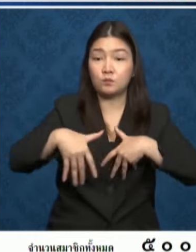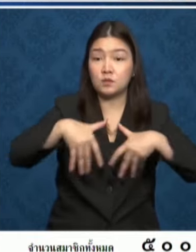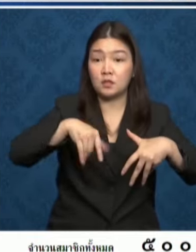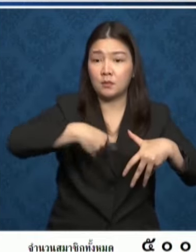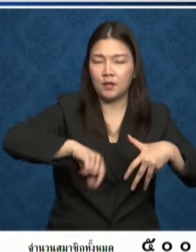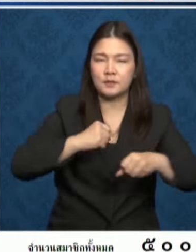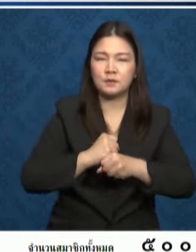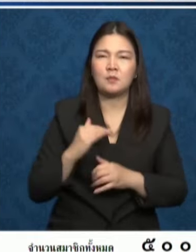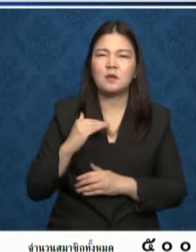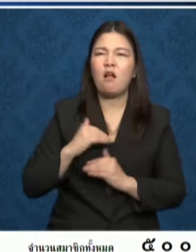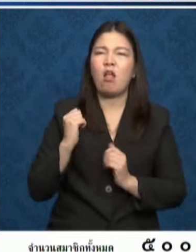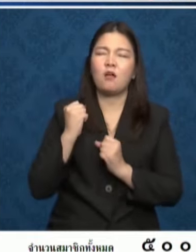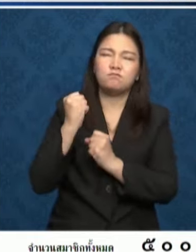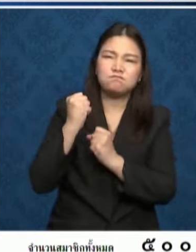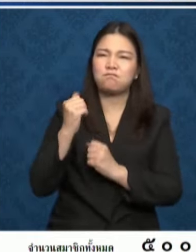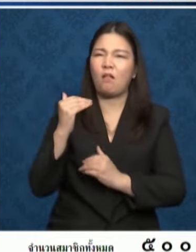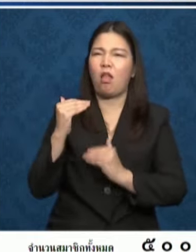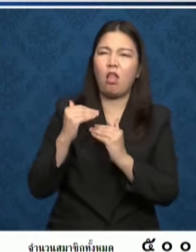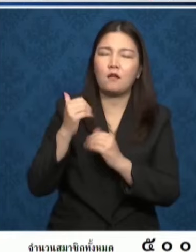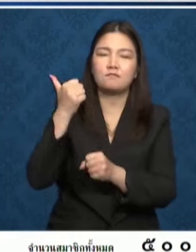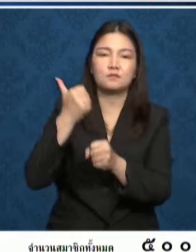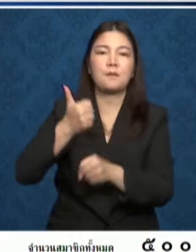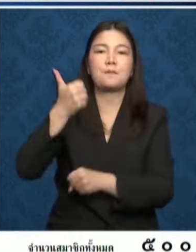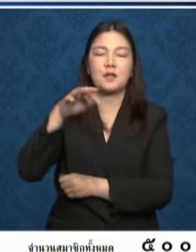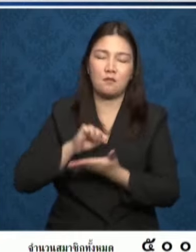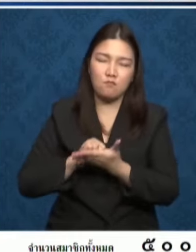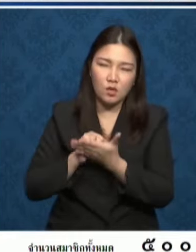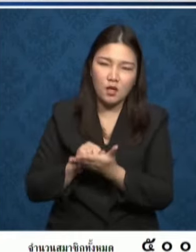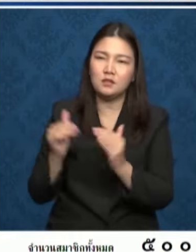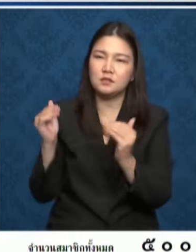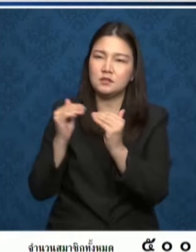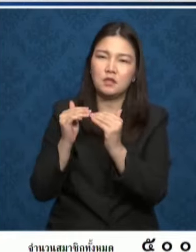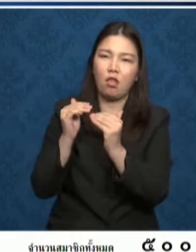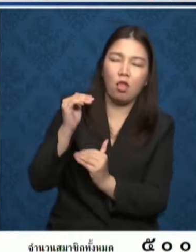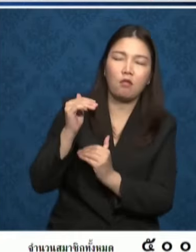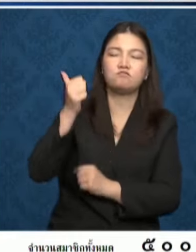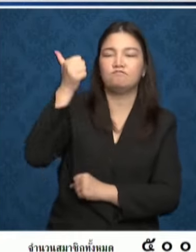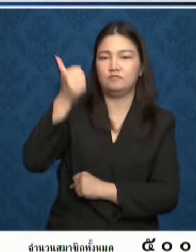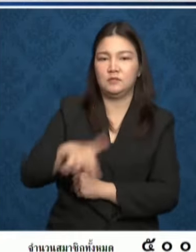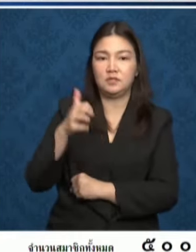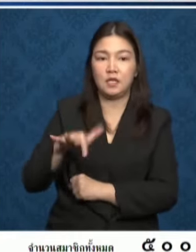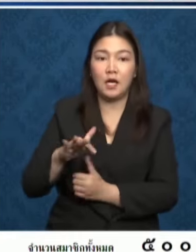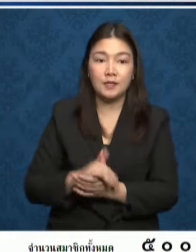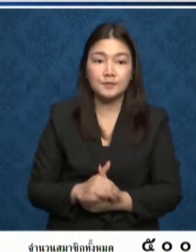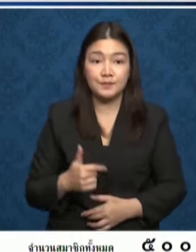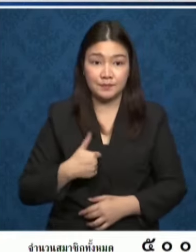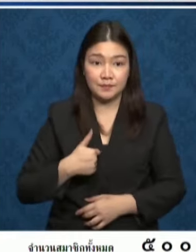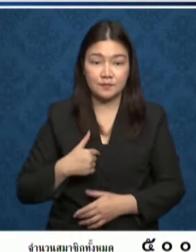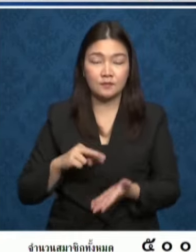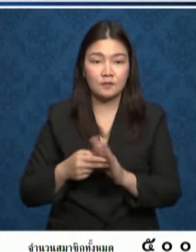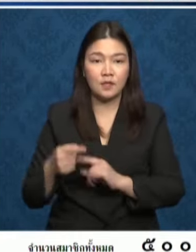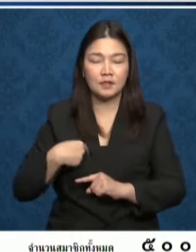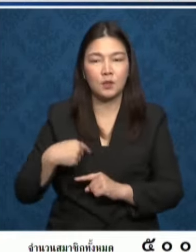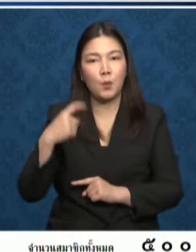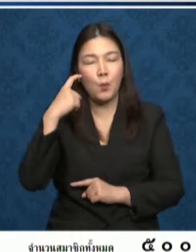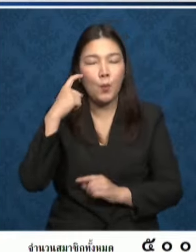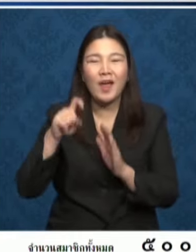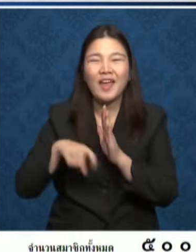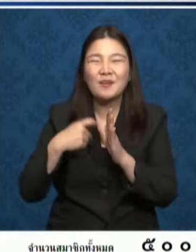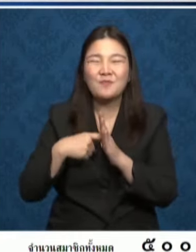สิทธิ์นะครับไม่มีโอกาสเข้าถึงสิทธิ์จริงๆกฎหมายยมาที่เรียกปฏิบัตินี้ผมย้ำนะครับว่าไม่ใช่เรื่องบังเอิญนะ